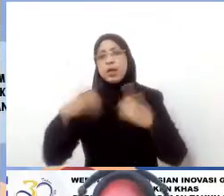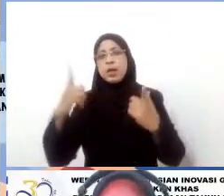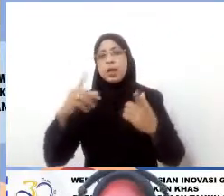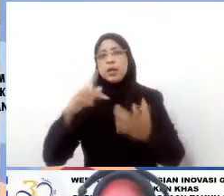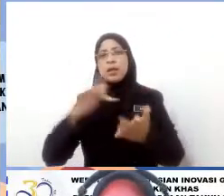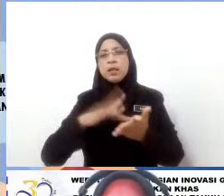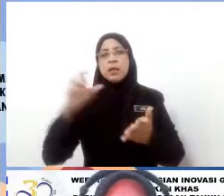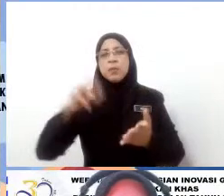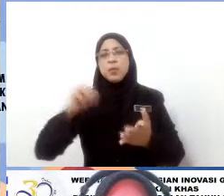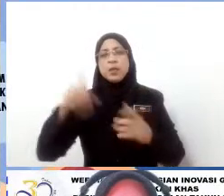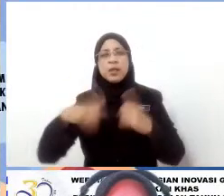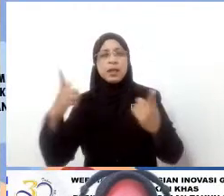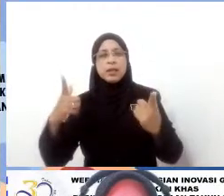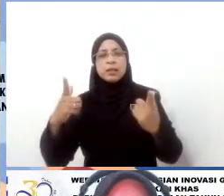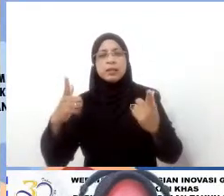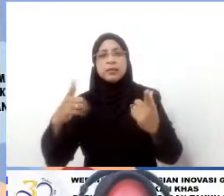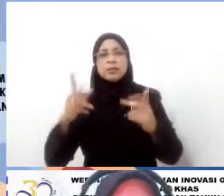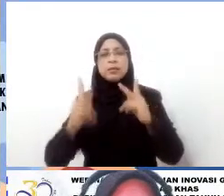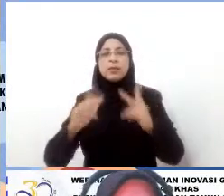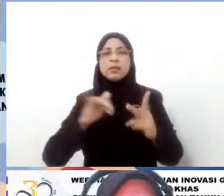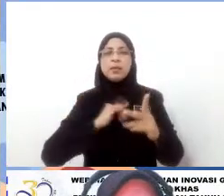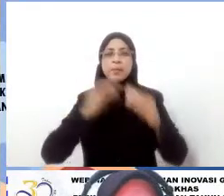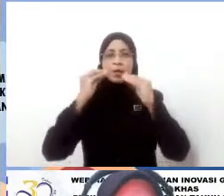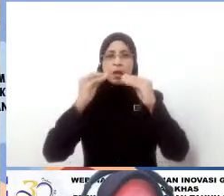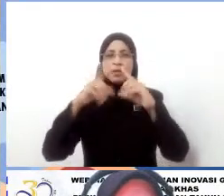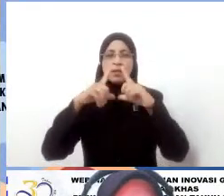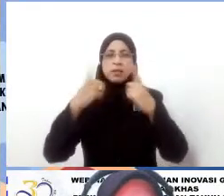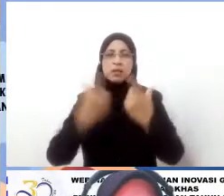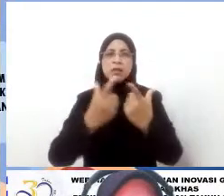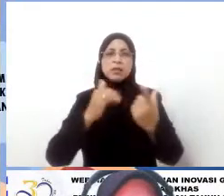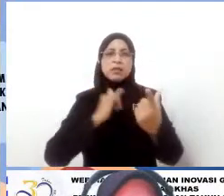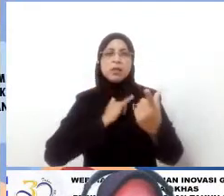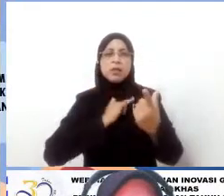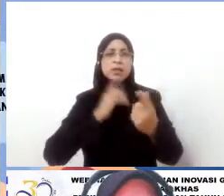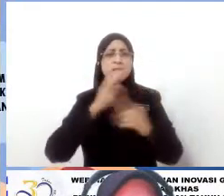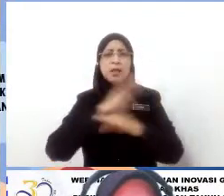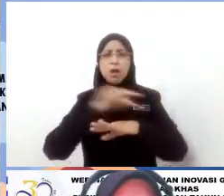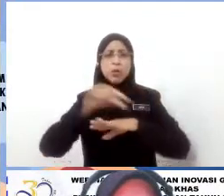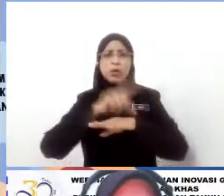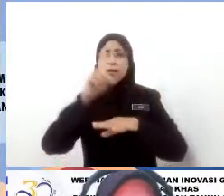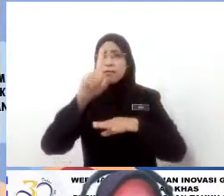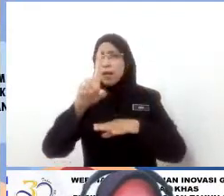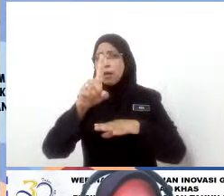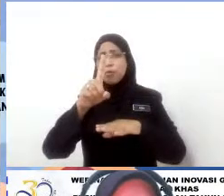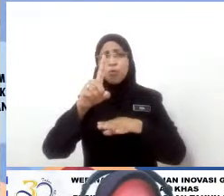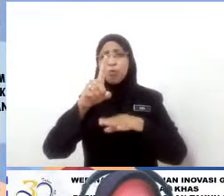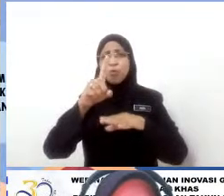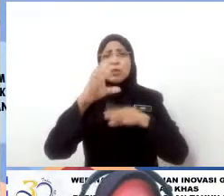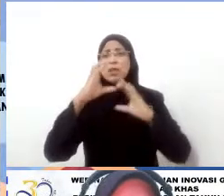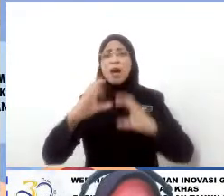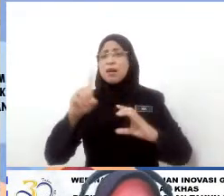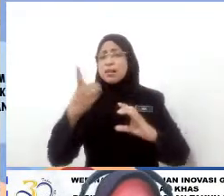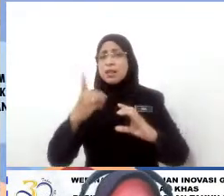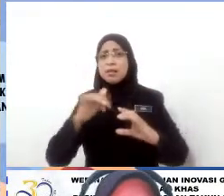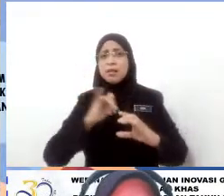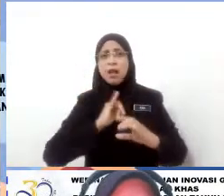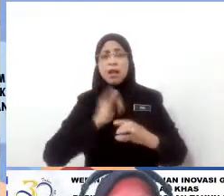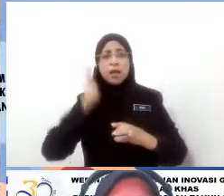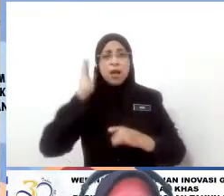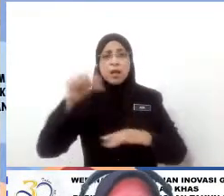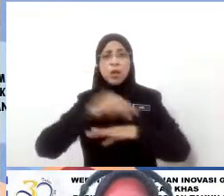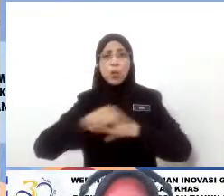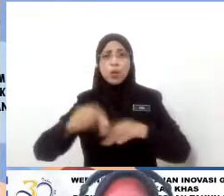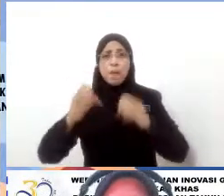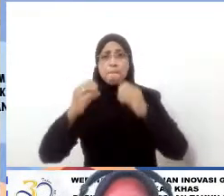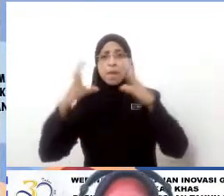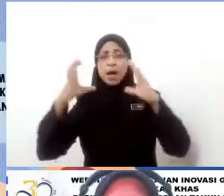lain murid lain. Tu yang saya cakap, kalau saya mengajar dekat kelas, saya tak menggunakan satu set. Saya akan menggunakan sampai ke 10 set dan lain murid